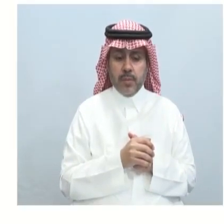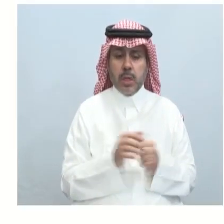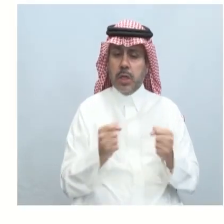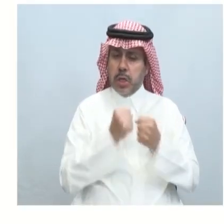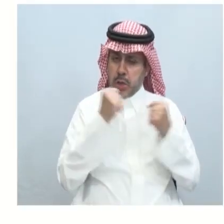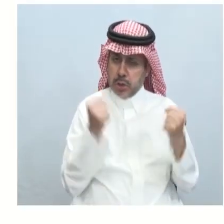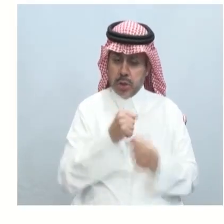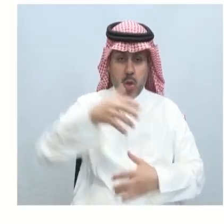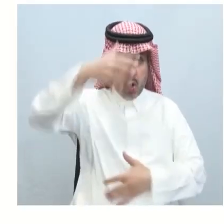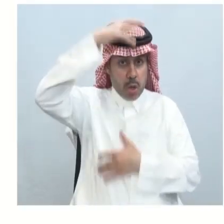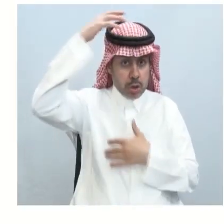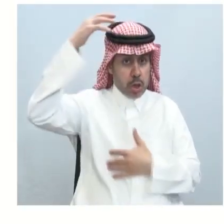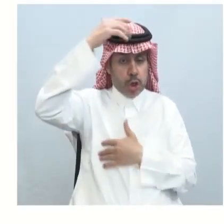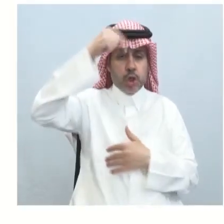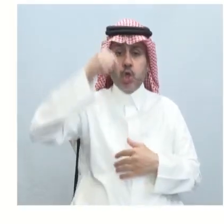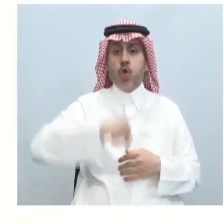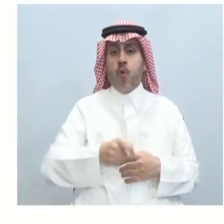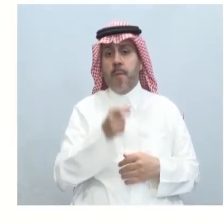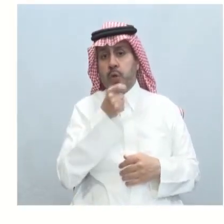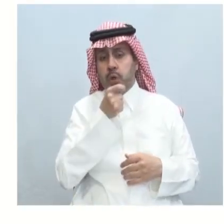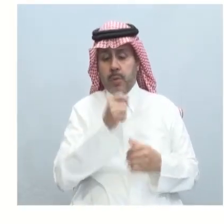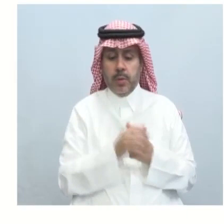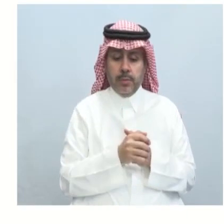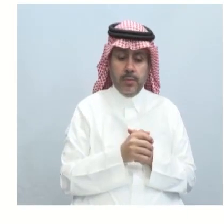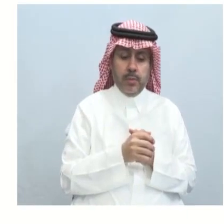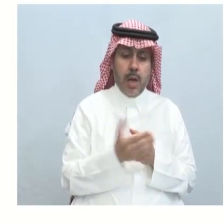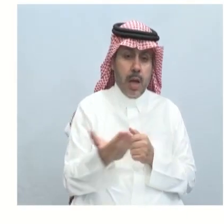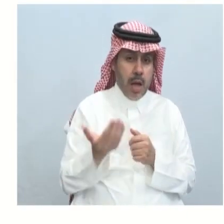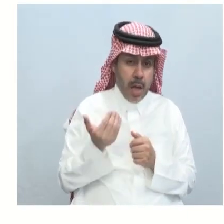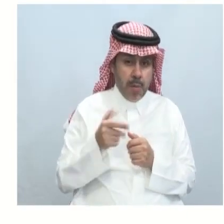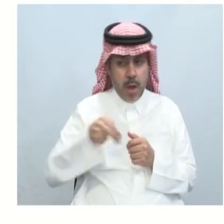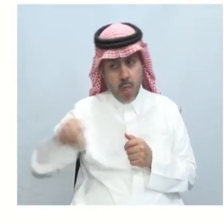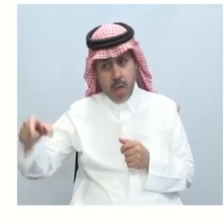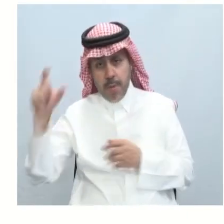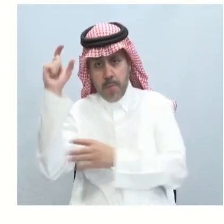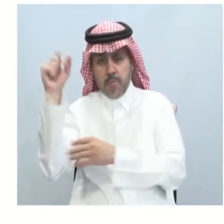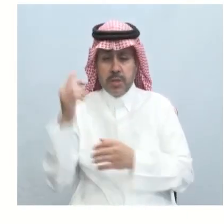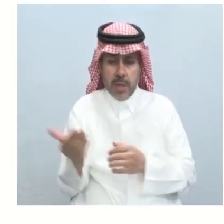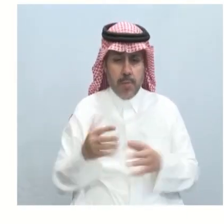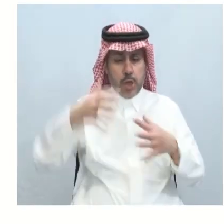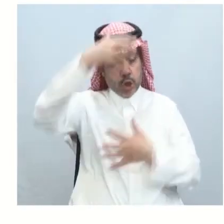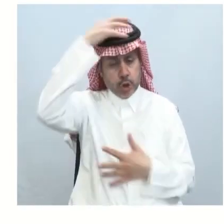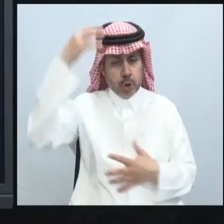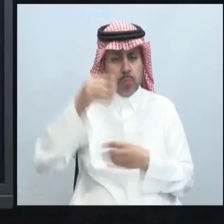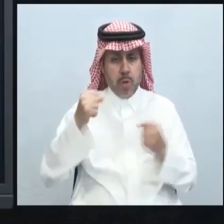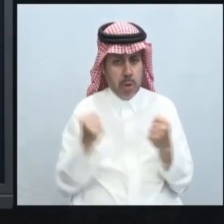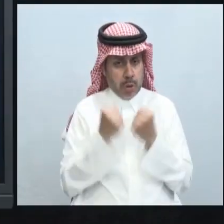ماذا الاغتسال لصلاه الجمعه قبل ان اذهب الى المسجد